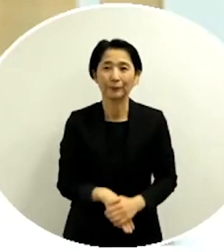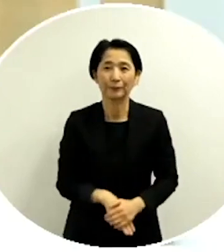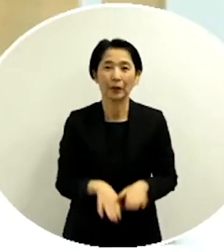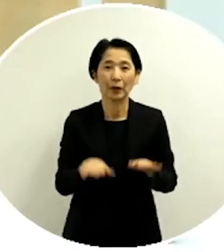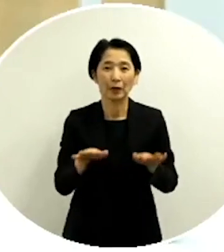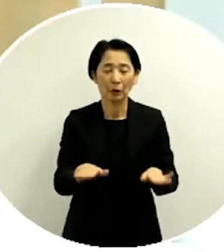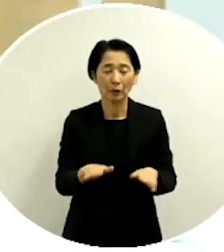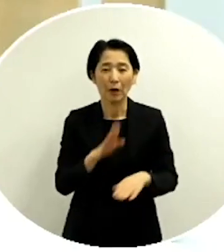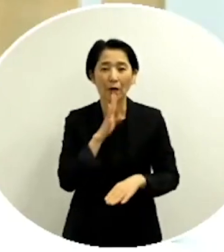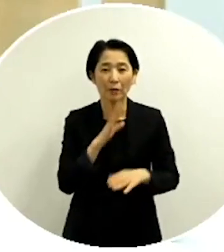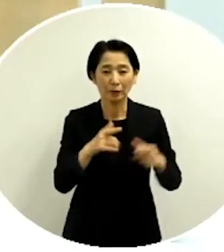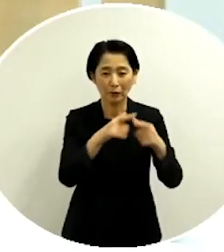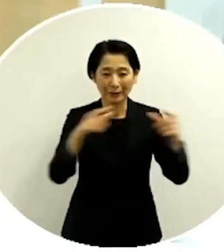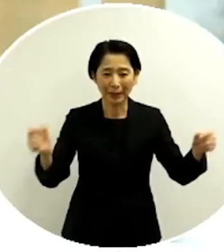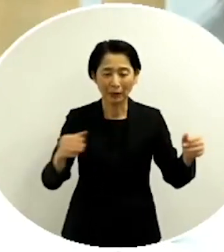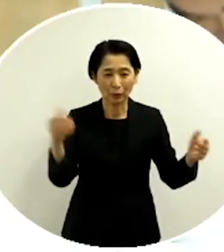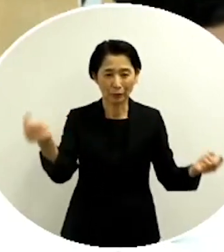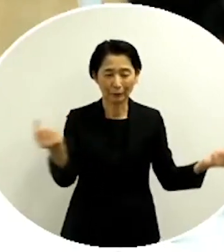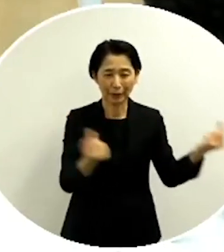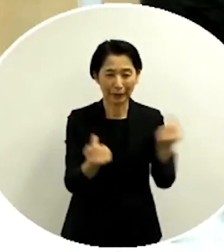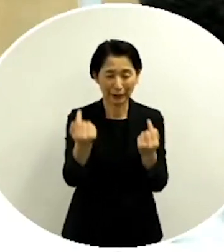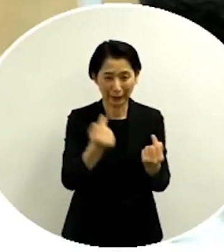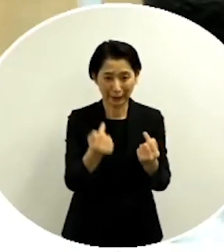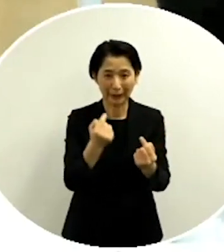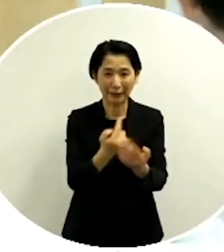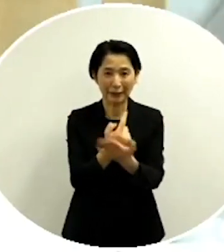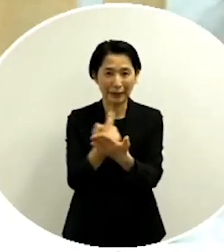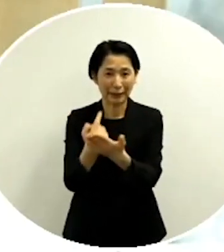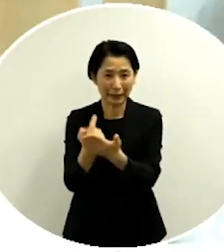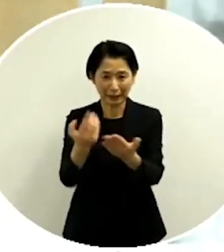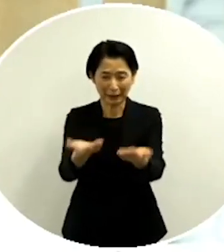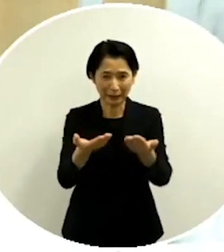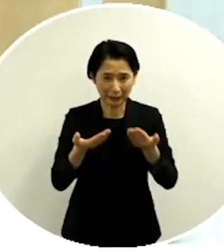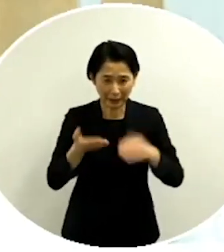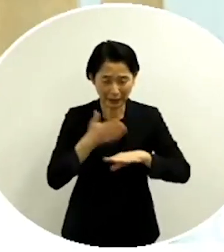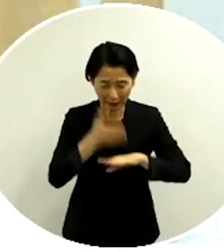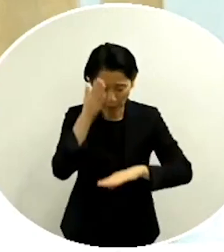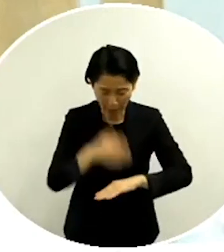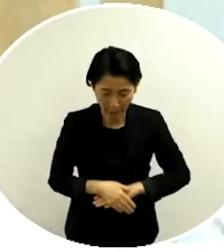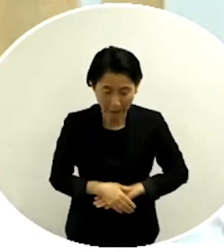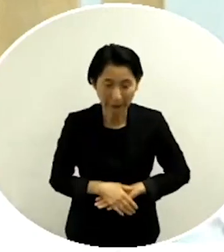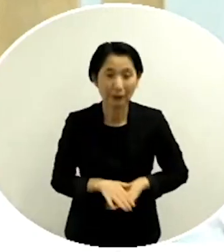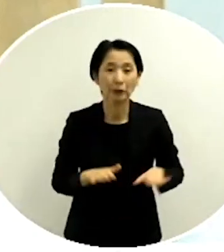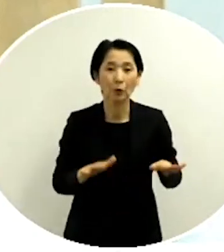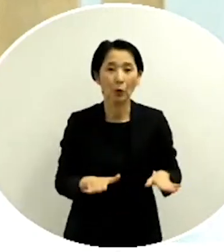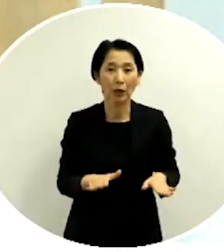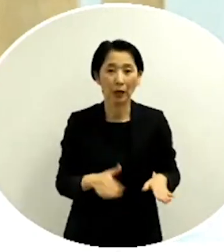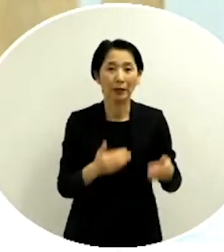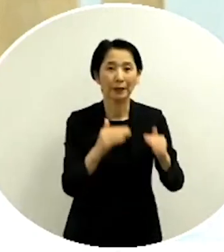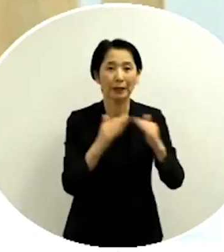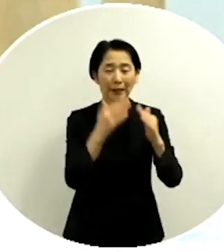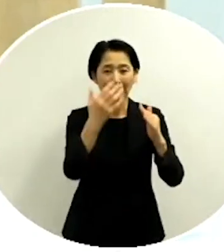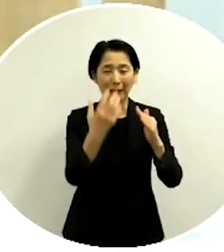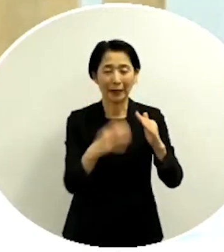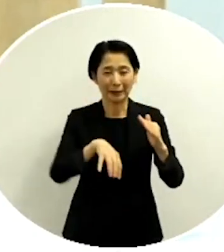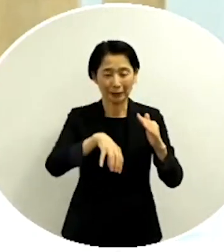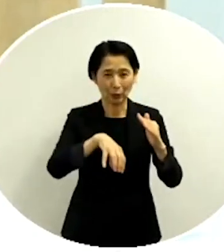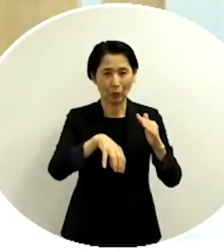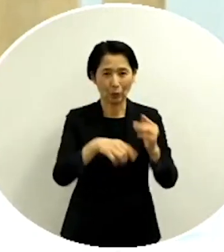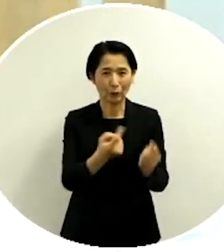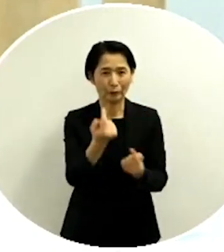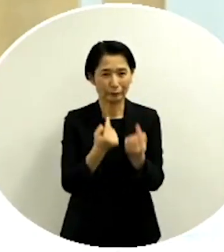今日は本当に全国から参加してくださった皆さんもありがとうございましたまたこうやって会場に足を運んでくださって